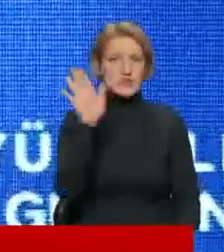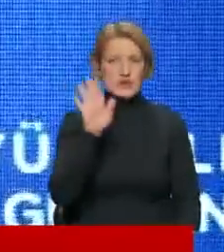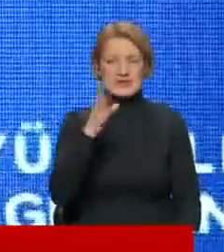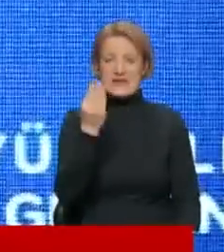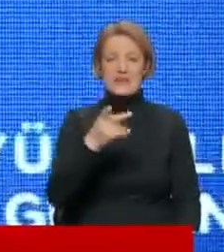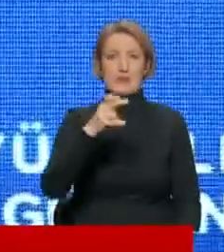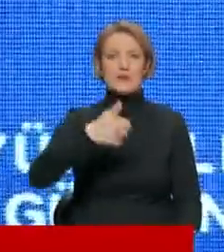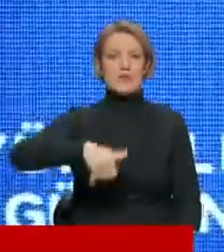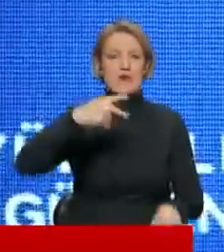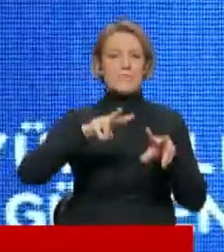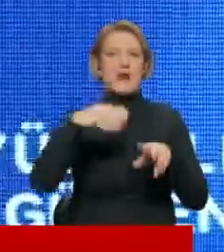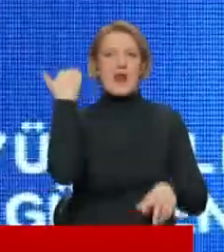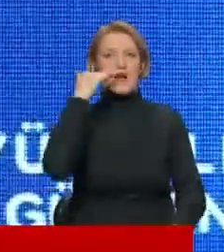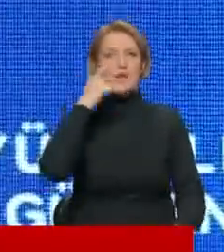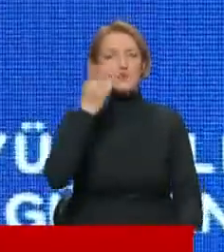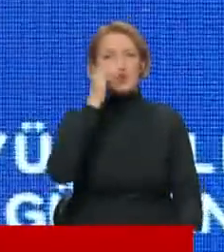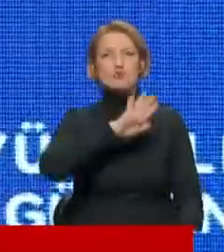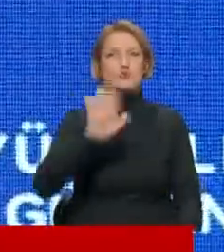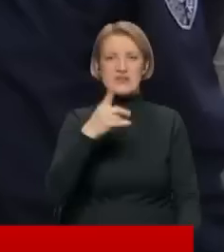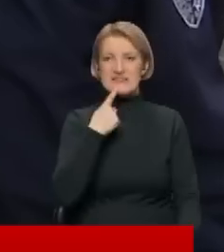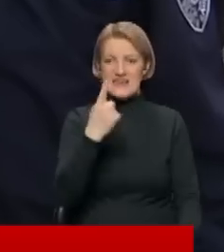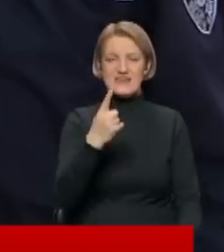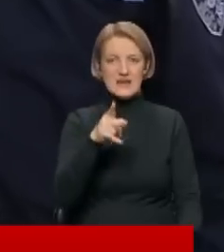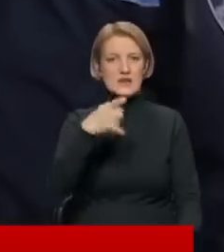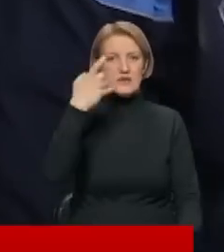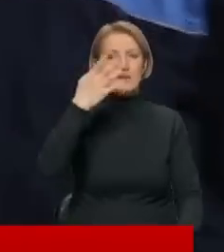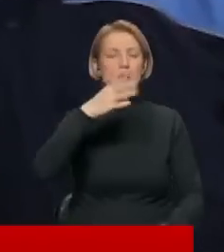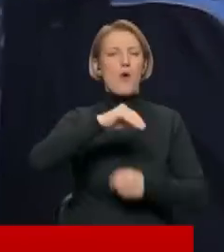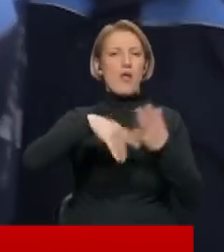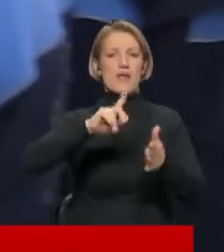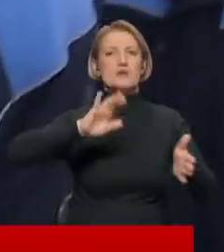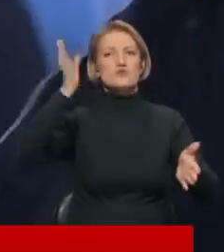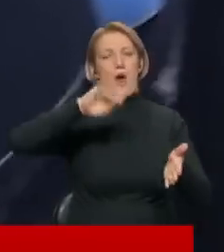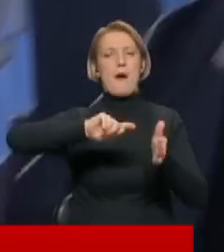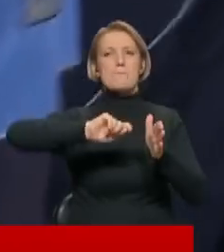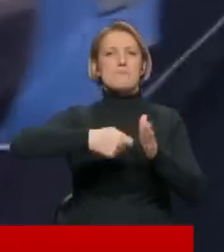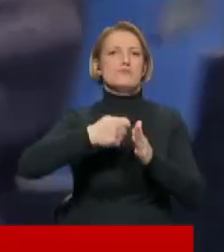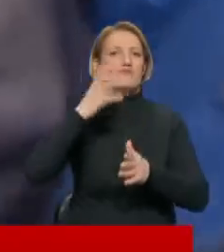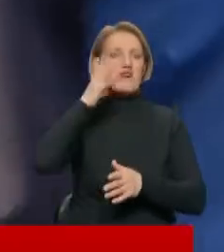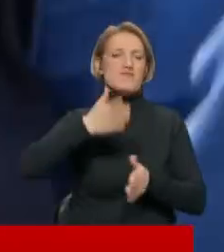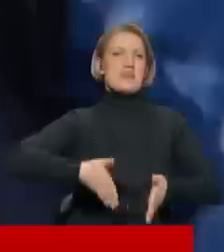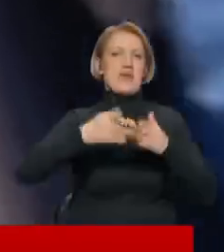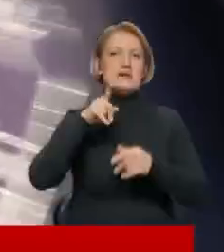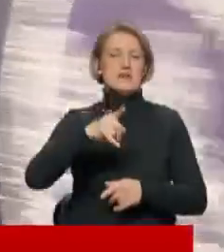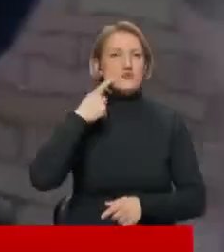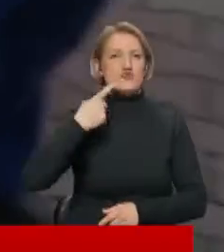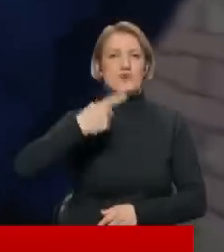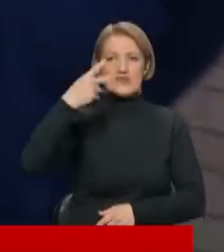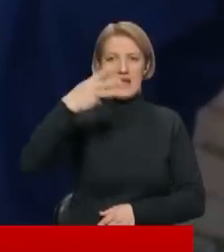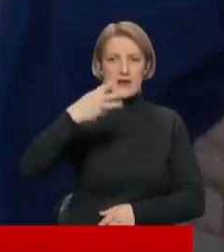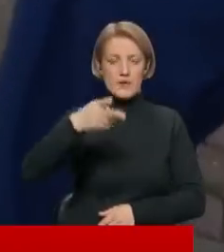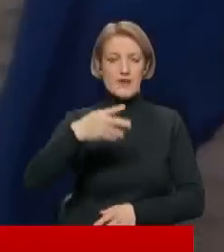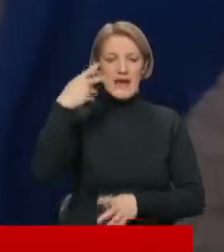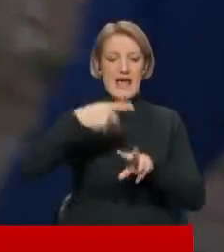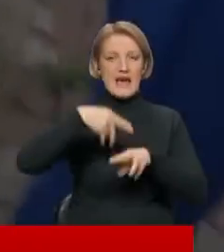iyi parti lideri Meral akşener'in unutturmayacağız dediği skandalın ardından mühür vurulmuştu Hiranur Vakfı binasına Cumhurbaşkanı Erdoğan